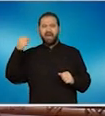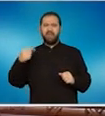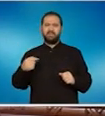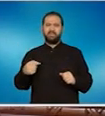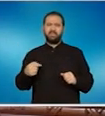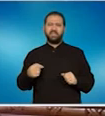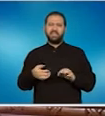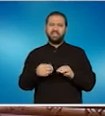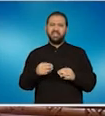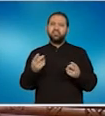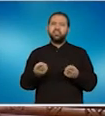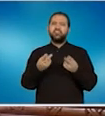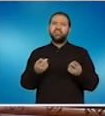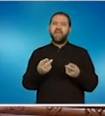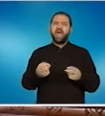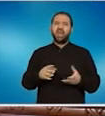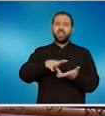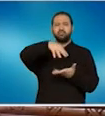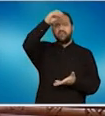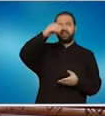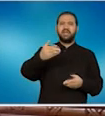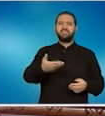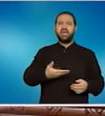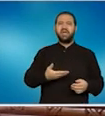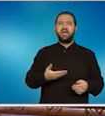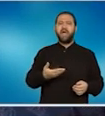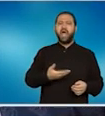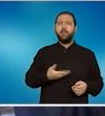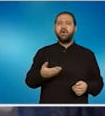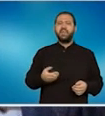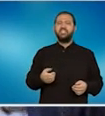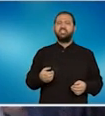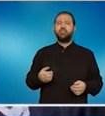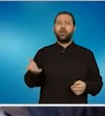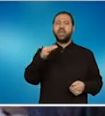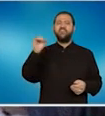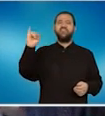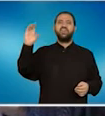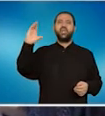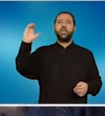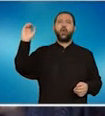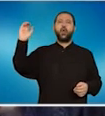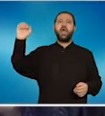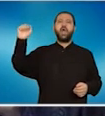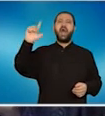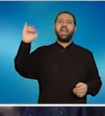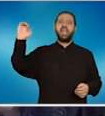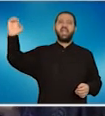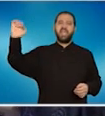de cercetarea duhovnicească a părinților filocaliei nu e un lucru la îndemână. Părintele Galeriu a făcut lucrul acesta și a